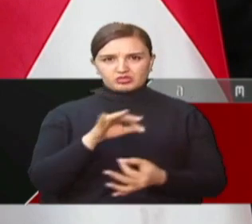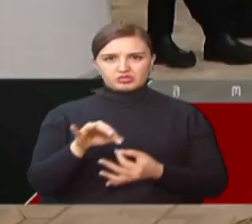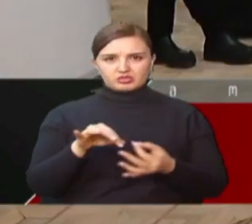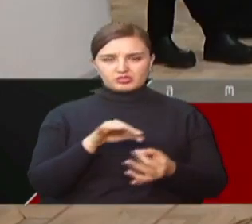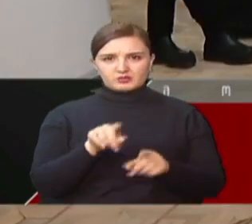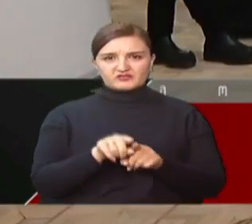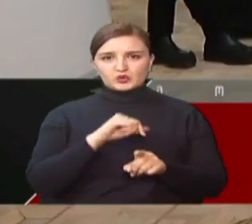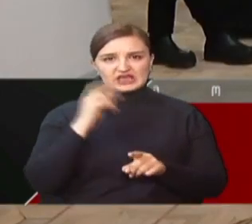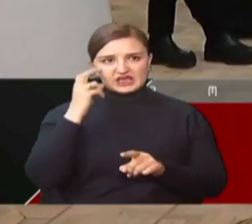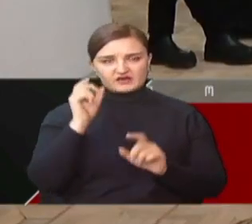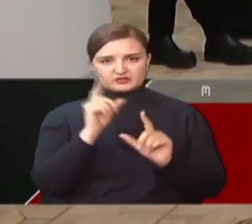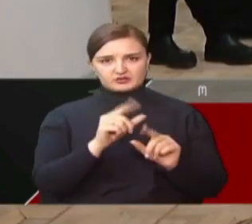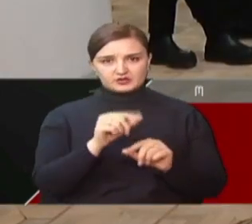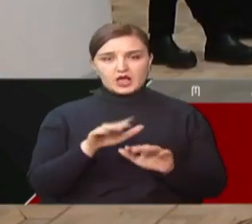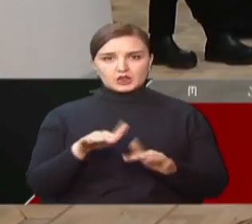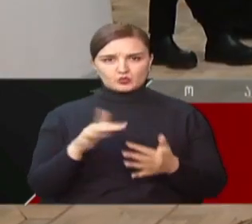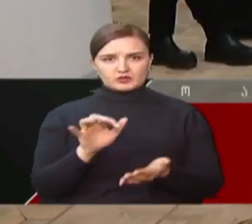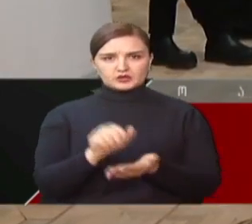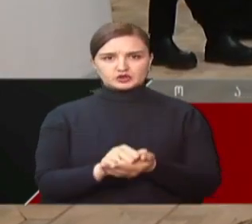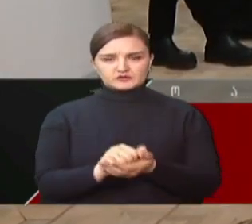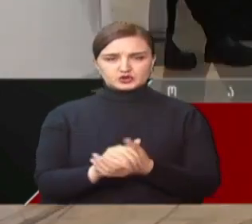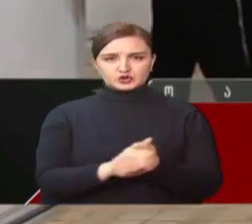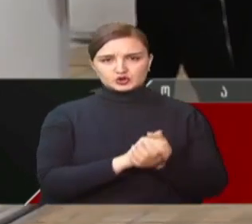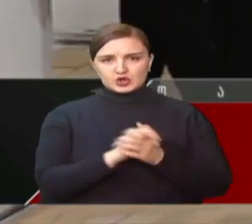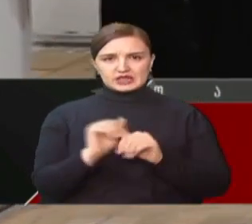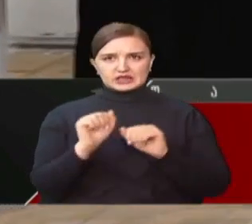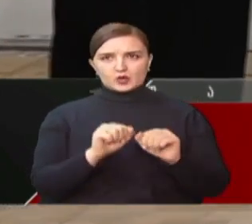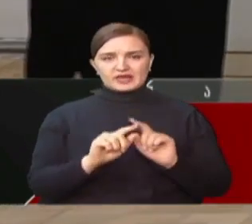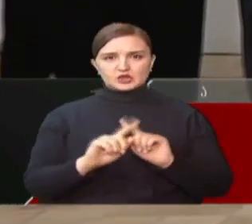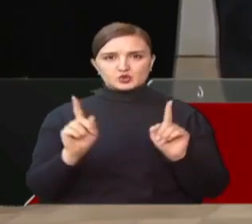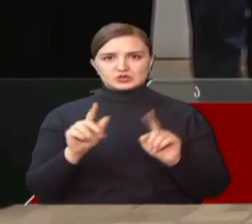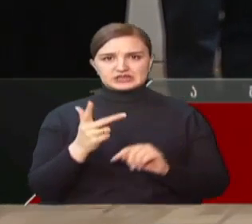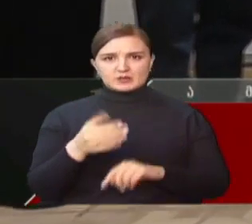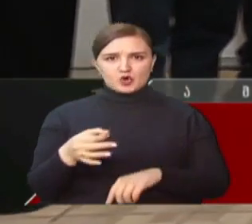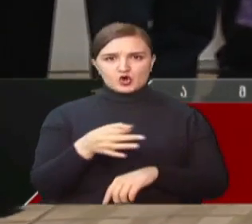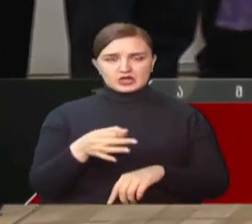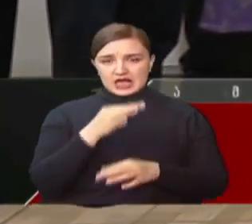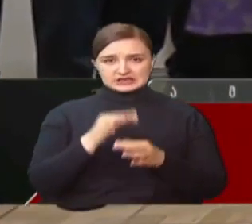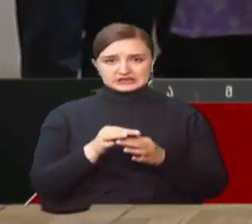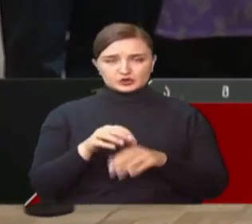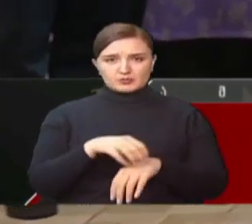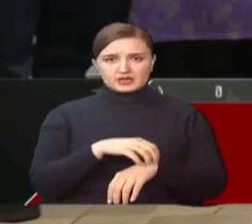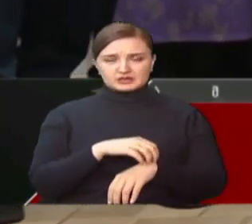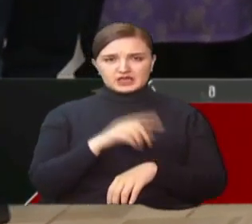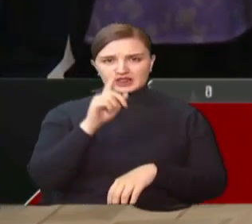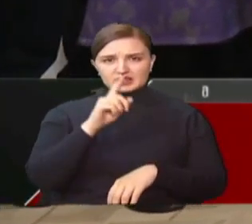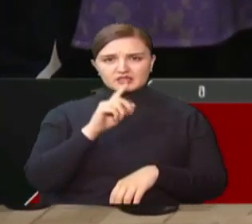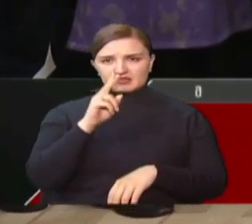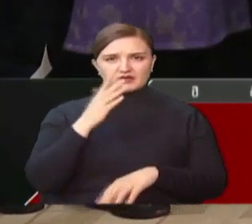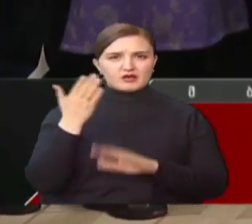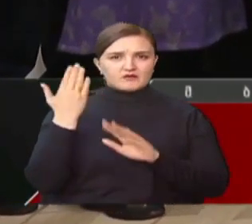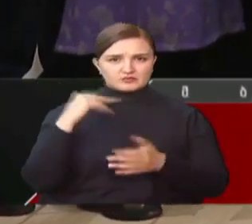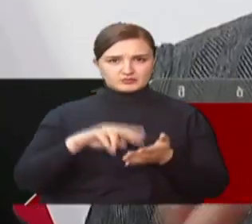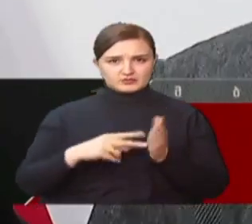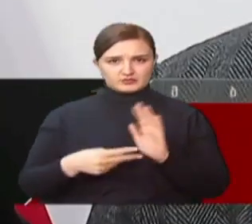არიან წასულები. Adgili უკვე დაჯავშნილია. Solidarobis ექსკლუზივი როგორც ჩანს სამ ორგანიზატორმა პარტიამ ჯერ კიდევ თვეების წინ აიღო.